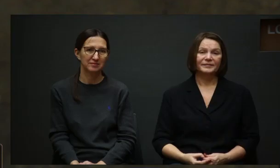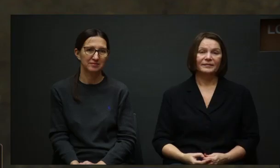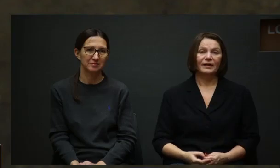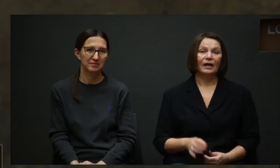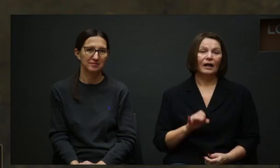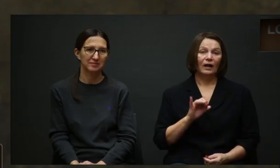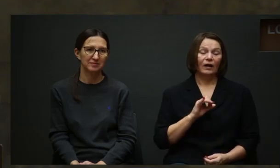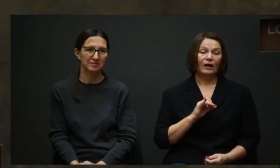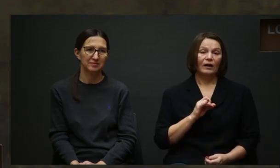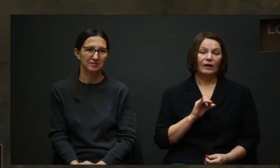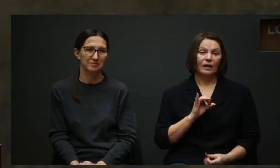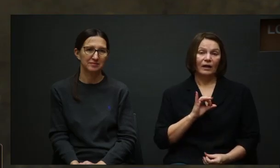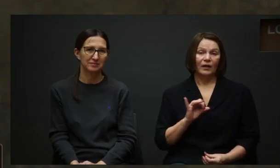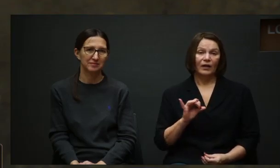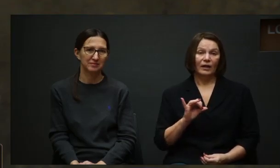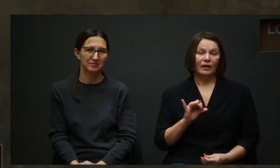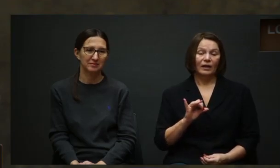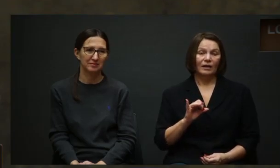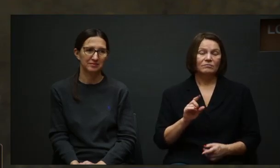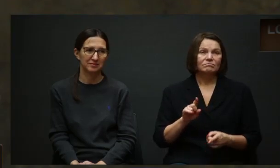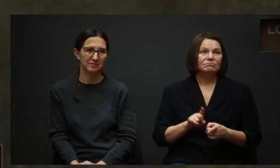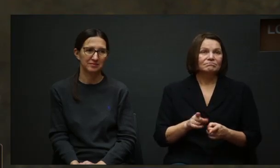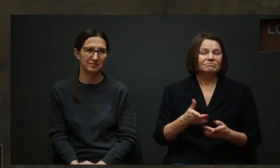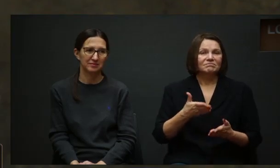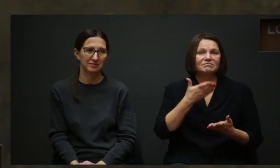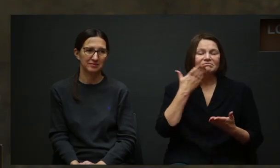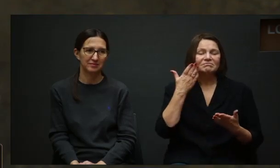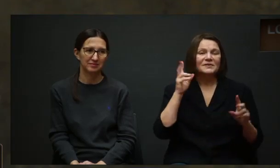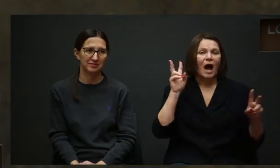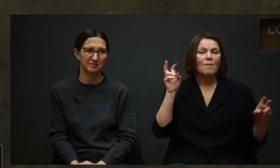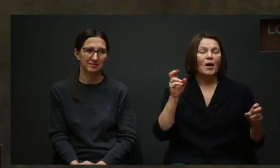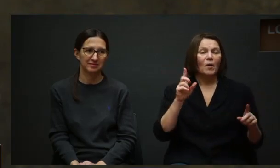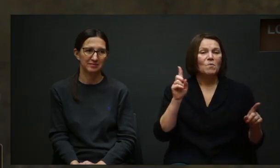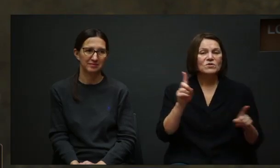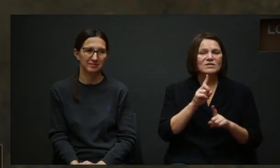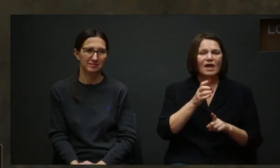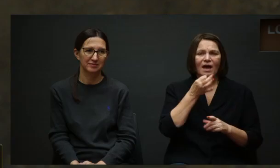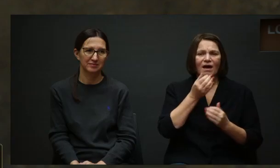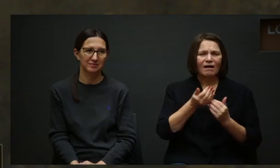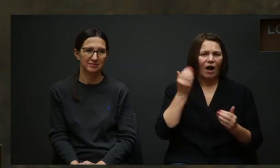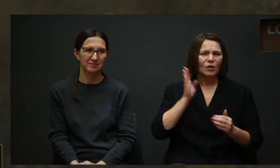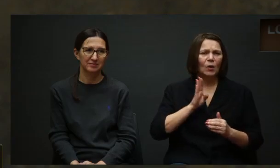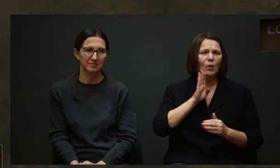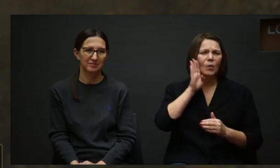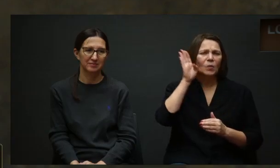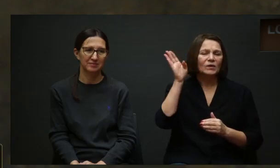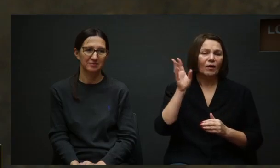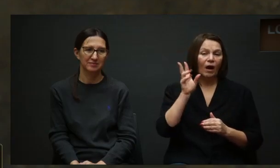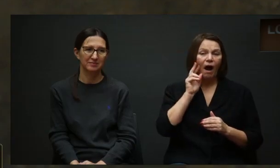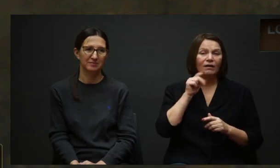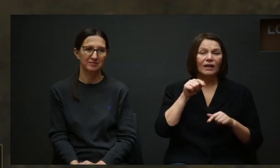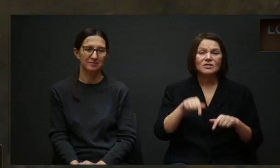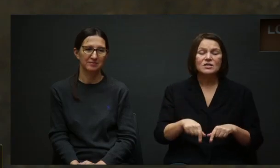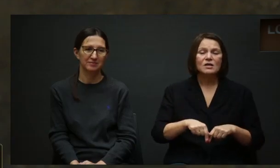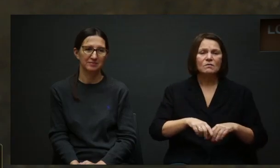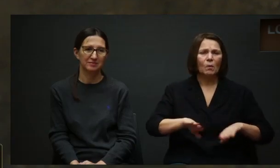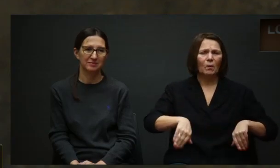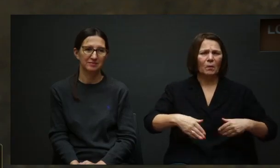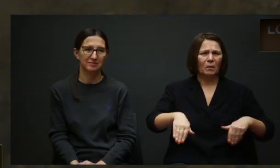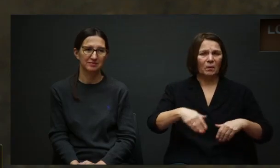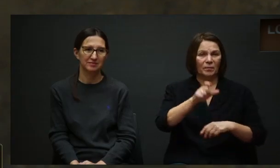И запах музея рано утром, когда еще здесь нету